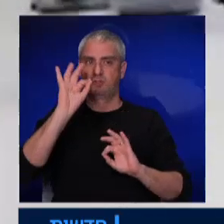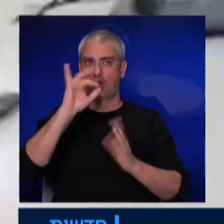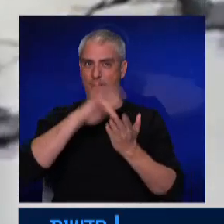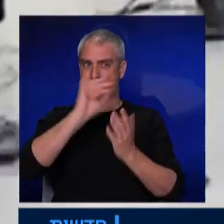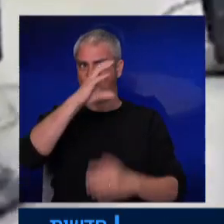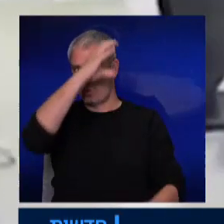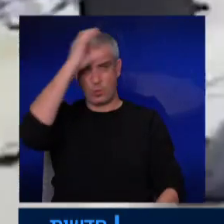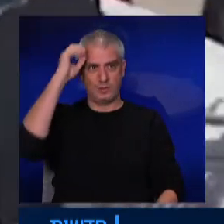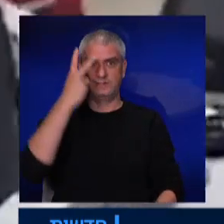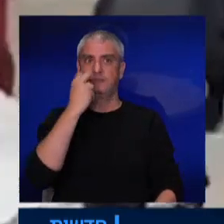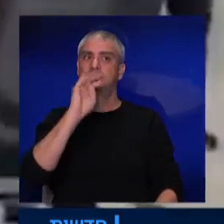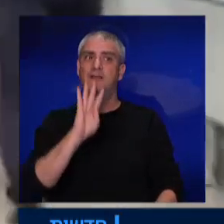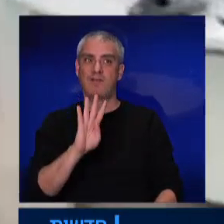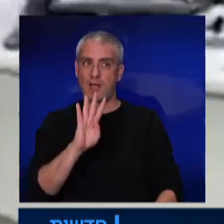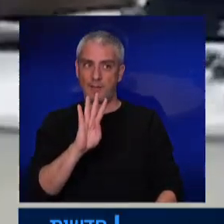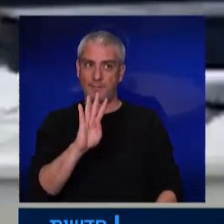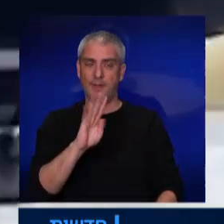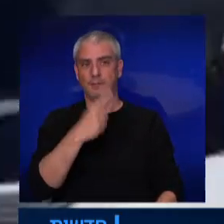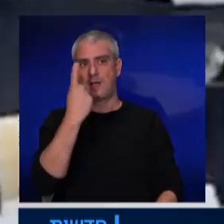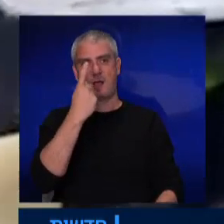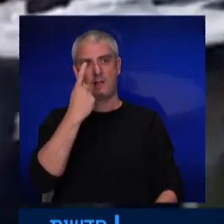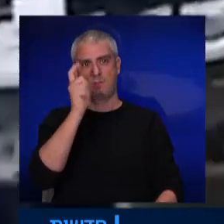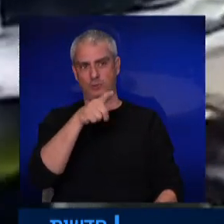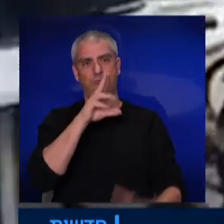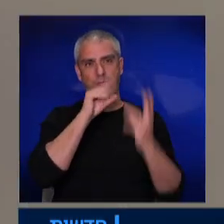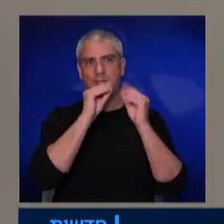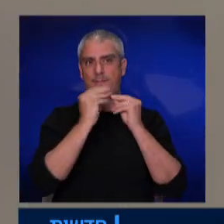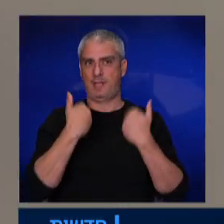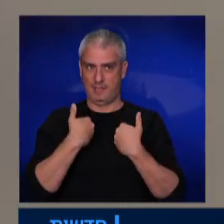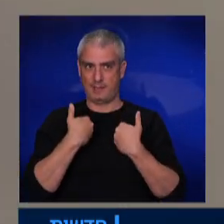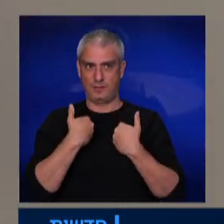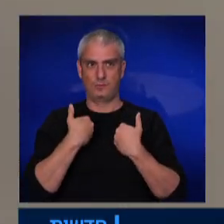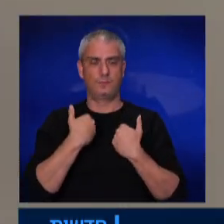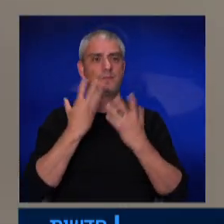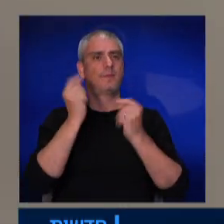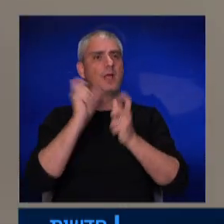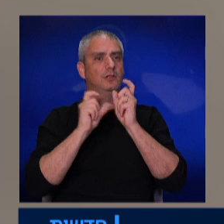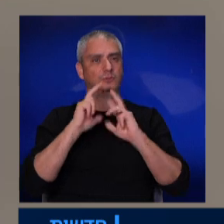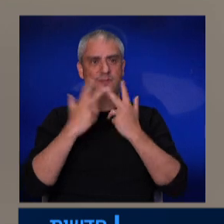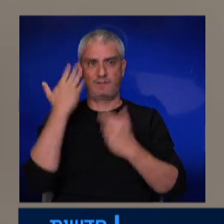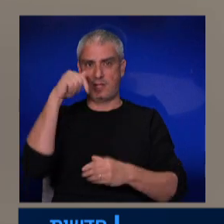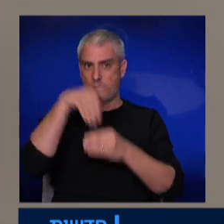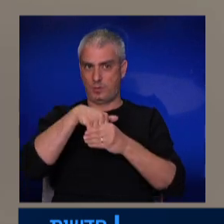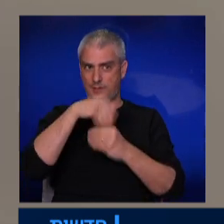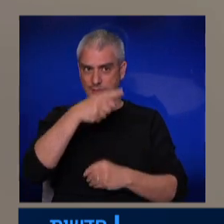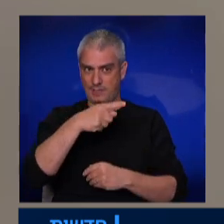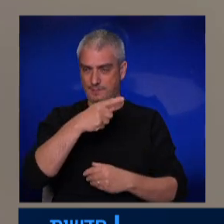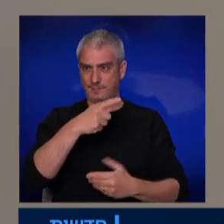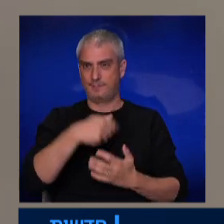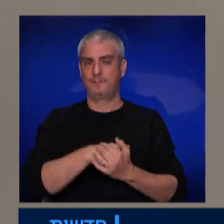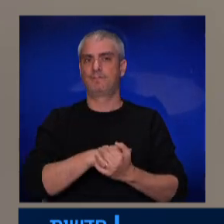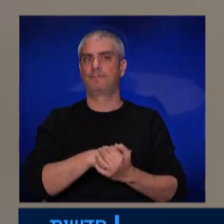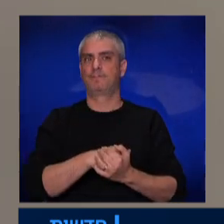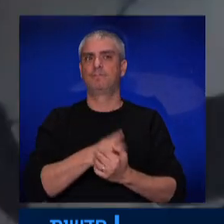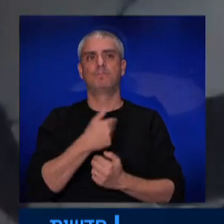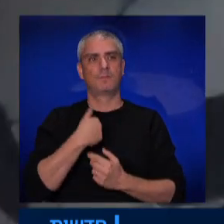המקומי כורדיסטן 24, אחד מאנשיו שוחח איתנו. Our staff was here, they were present. We were